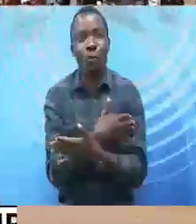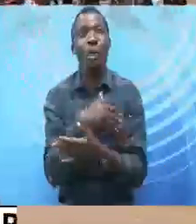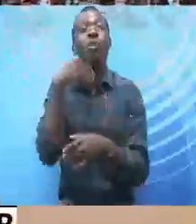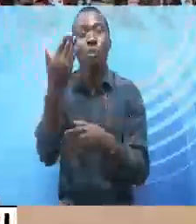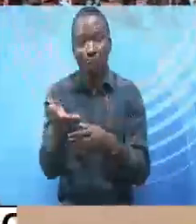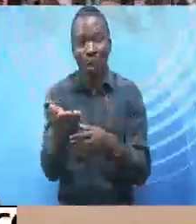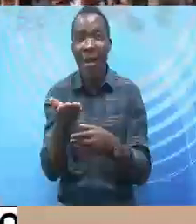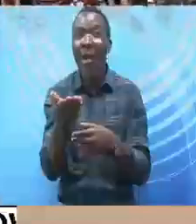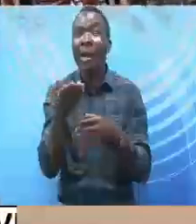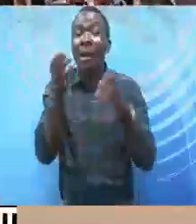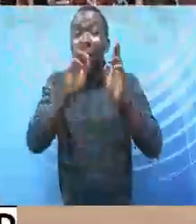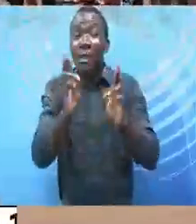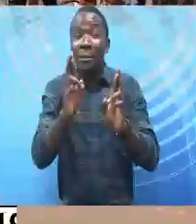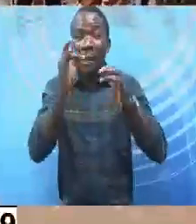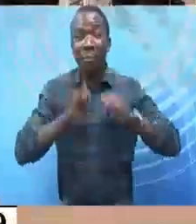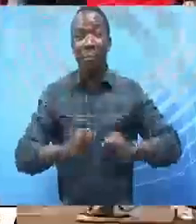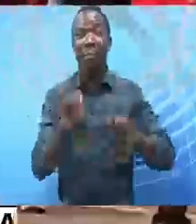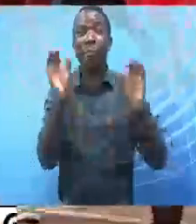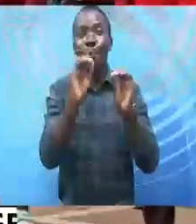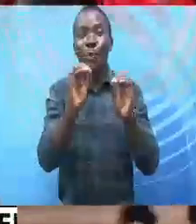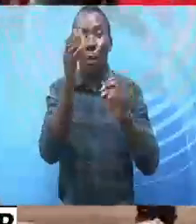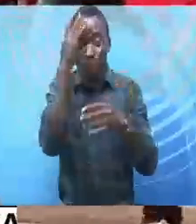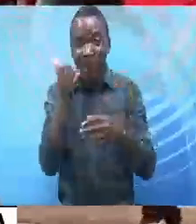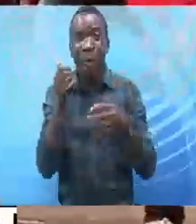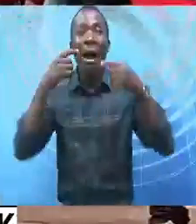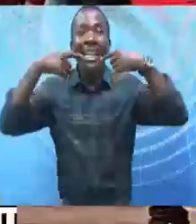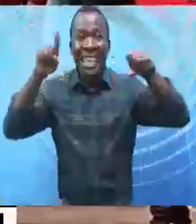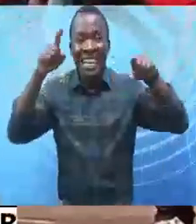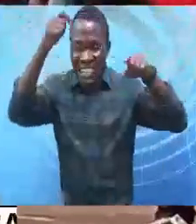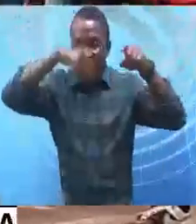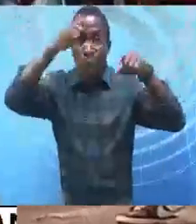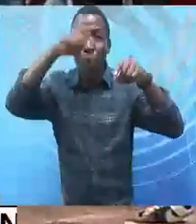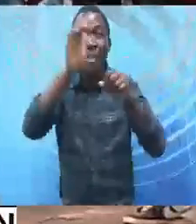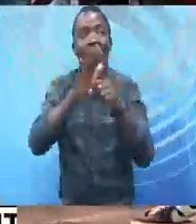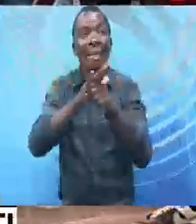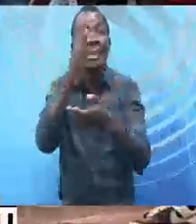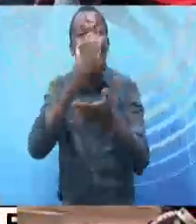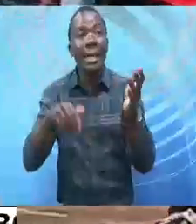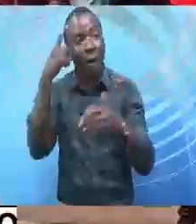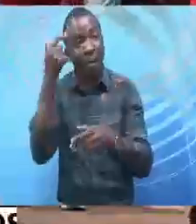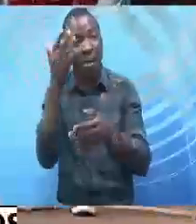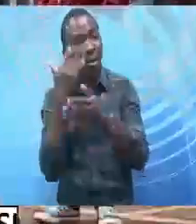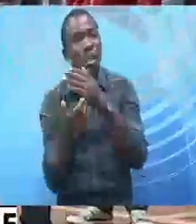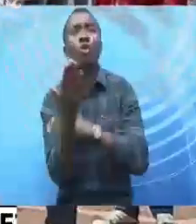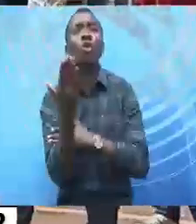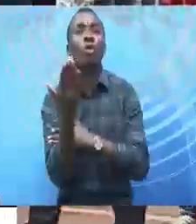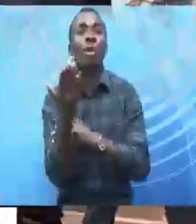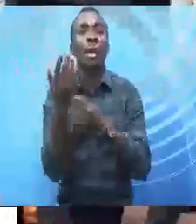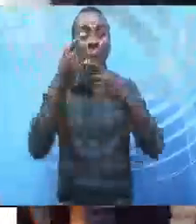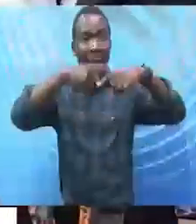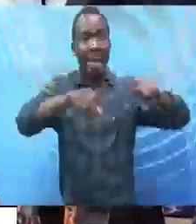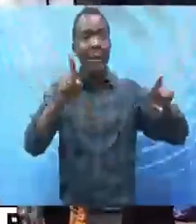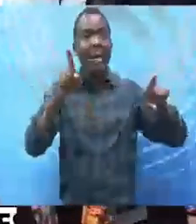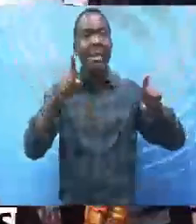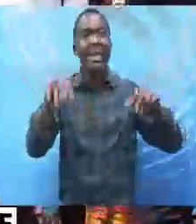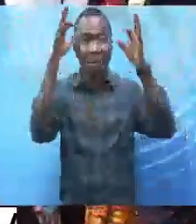kubanza kwitegura ishyirwa mu bikorwa ryayo dore ko yasohokaga mu gicuku ari n'ababimenyaga mu gitondo. Ibi bitandukanye n'imyanzuro yo